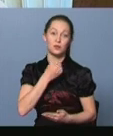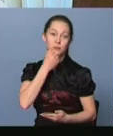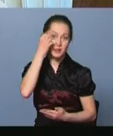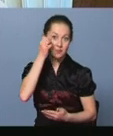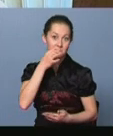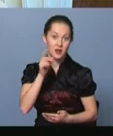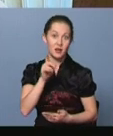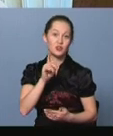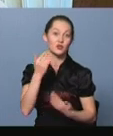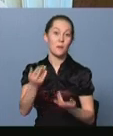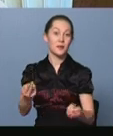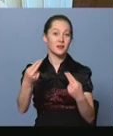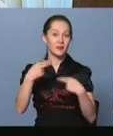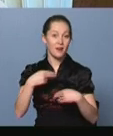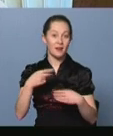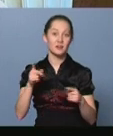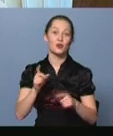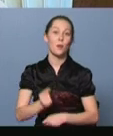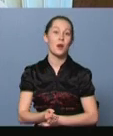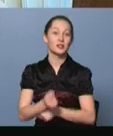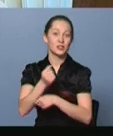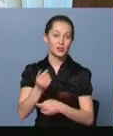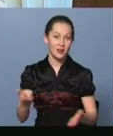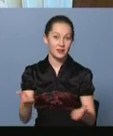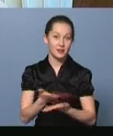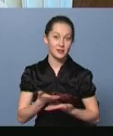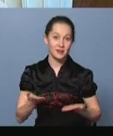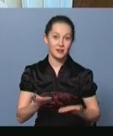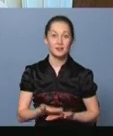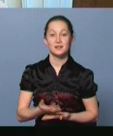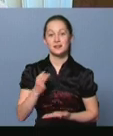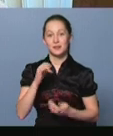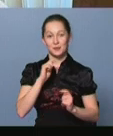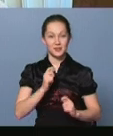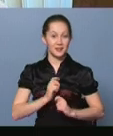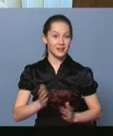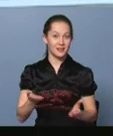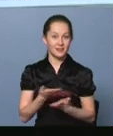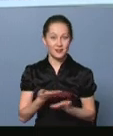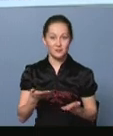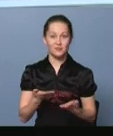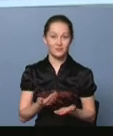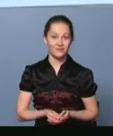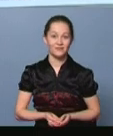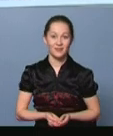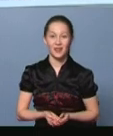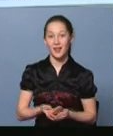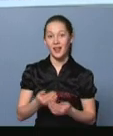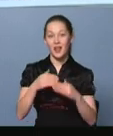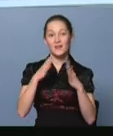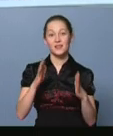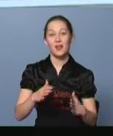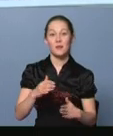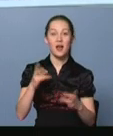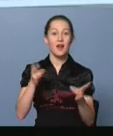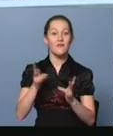что они приехали, чтобы они нас как поддержали и подарили нам огнетушитель. В домах в аварийном состоянии